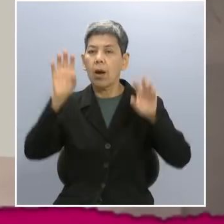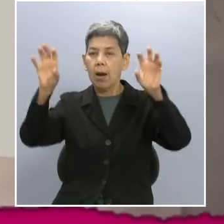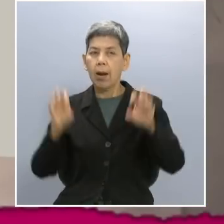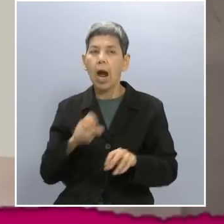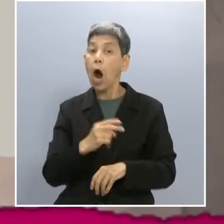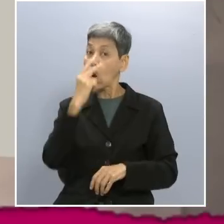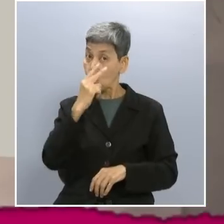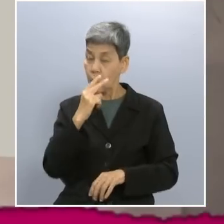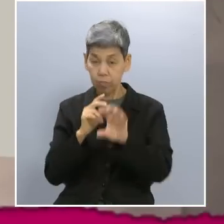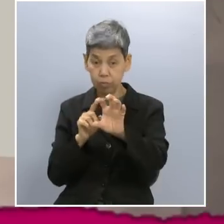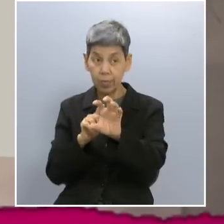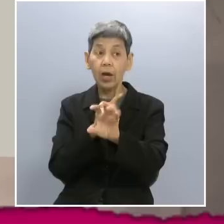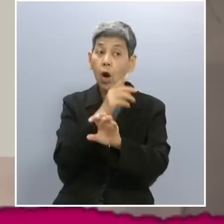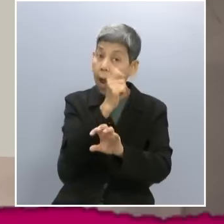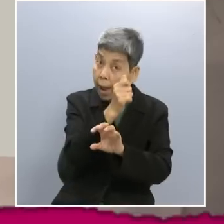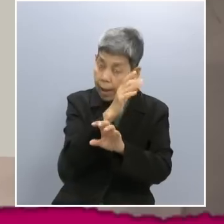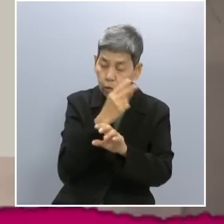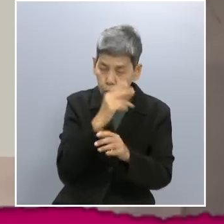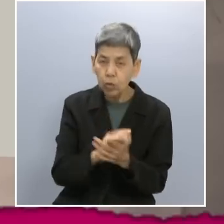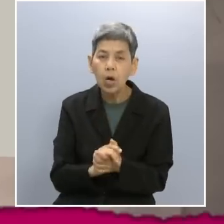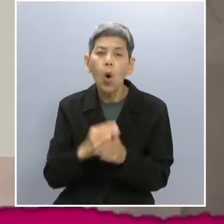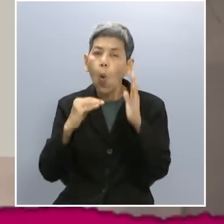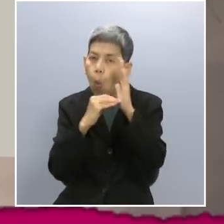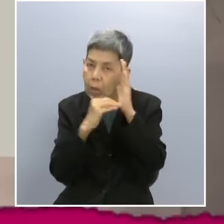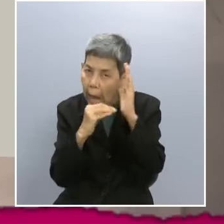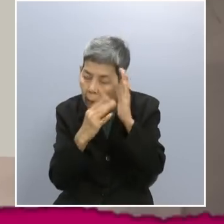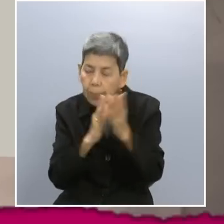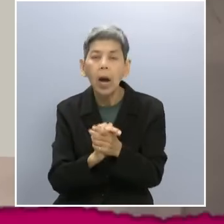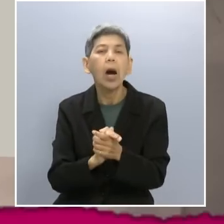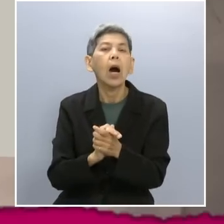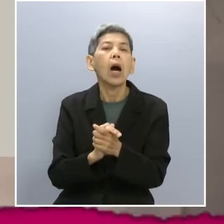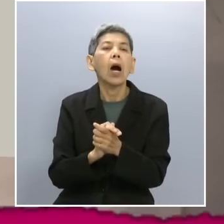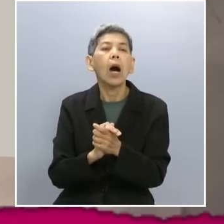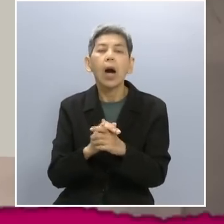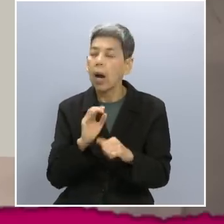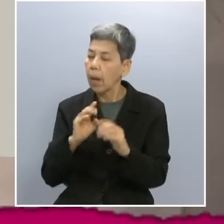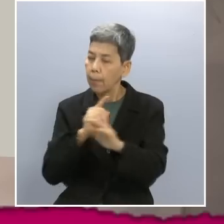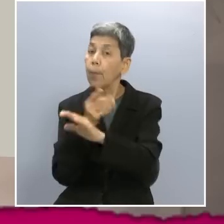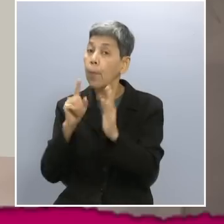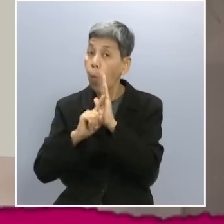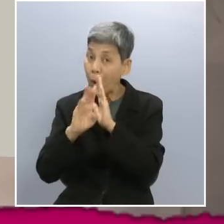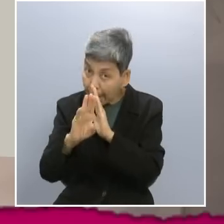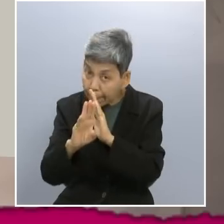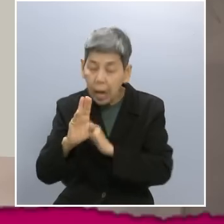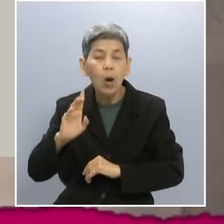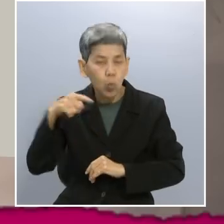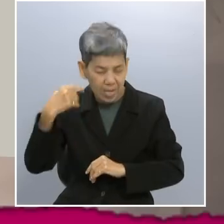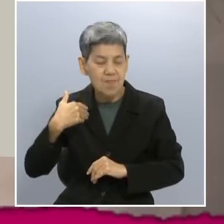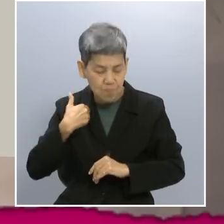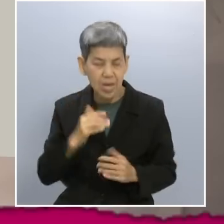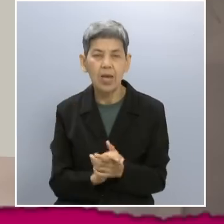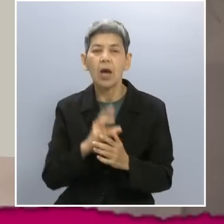เห็นไหมฮะเอสตึกสาวกรุงเทพฯสาวพุทไธสงบุรีรัมย์แล้วก็ยังมีสาว